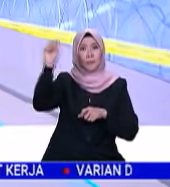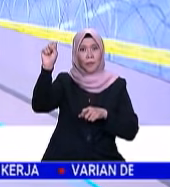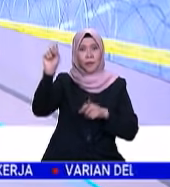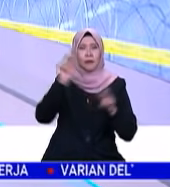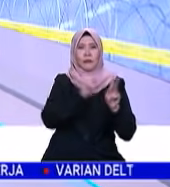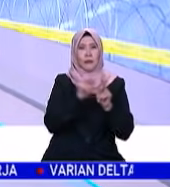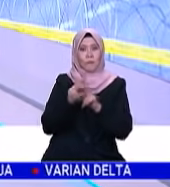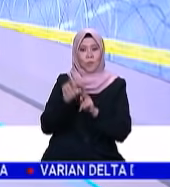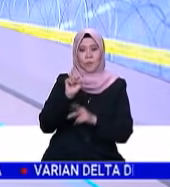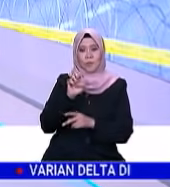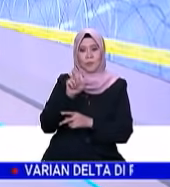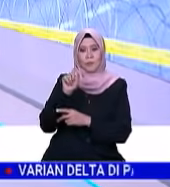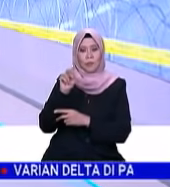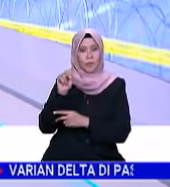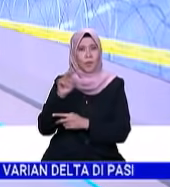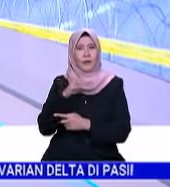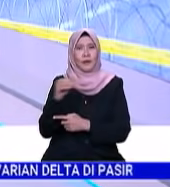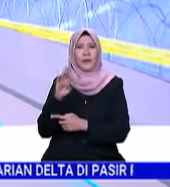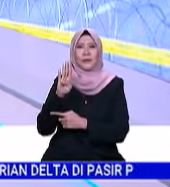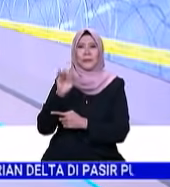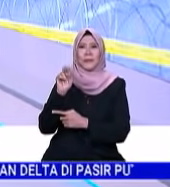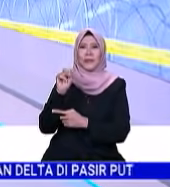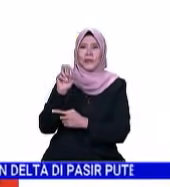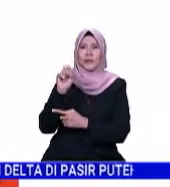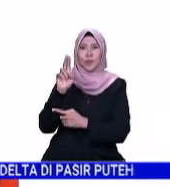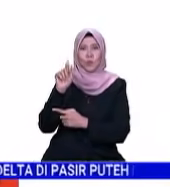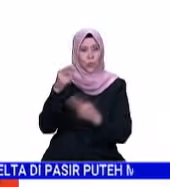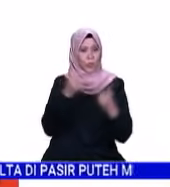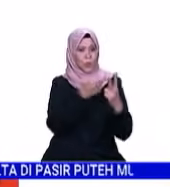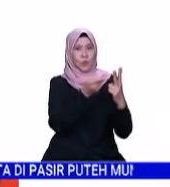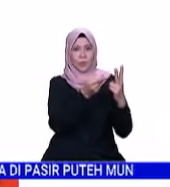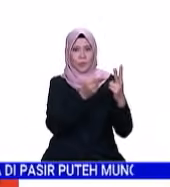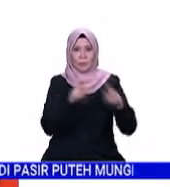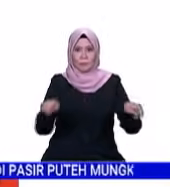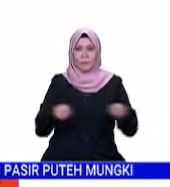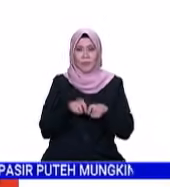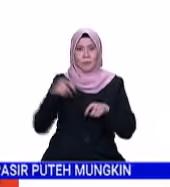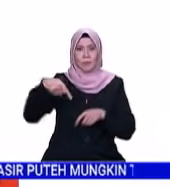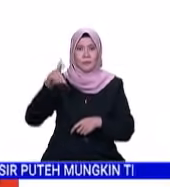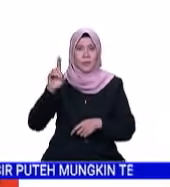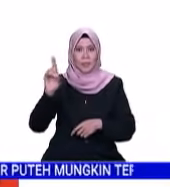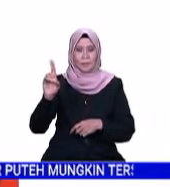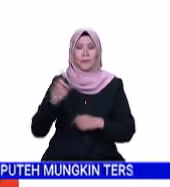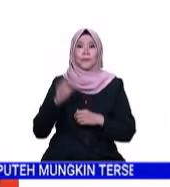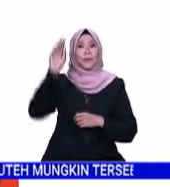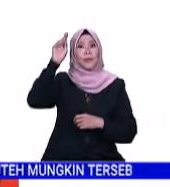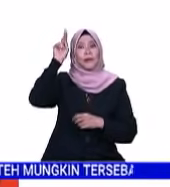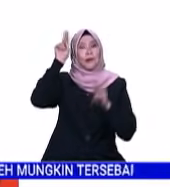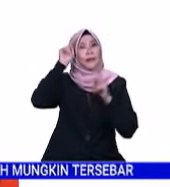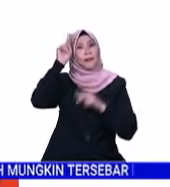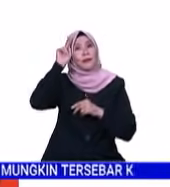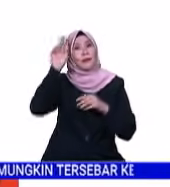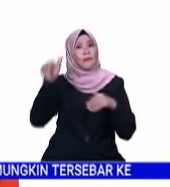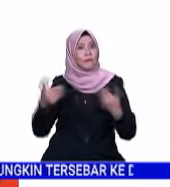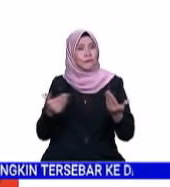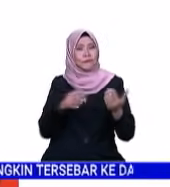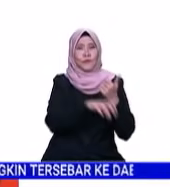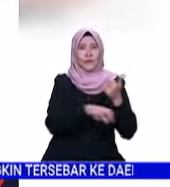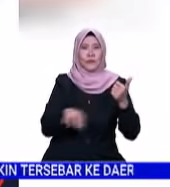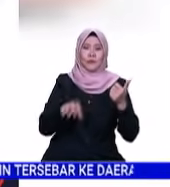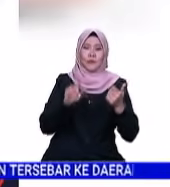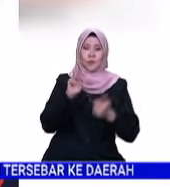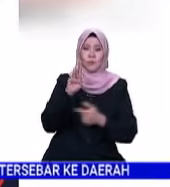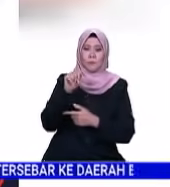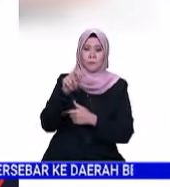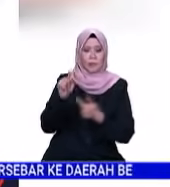ialah Kampung Selagun dan Kampung Bin Sulo. Di Kelantan, PKPD dilaksanakan di Kampung Belian, Mukim Sungai Pinang,